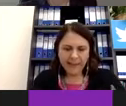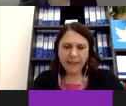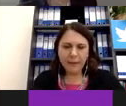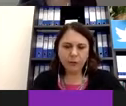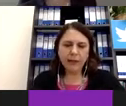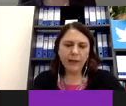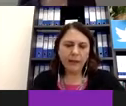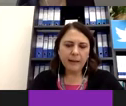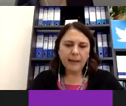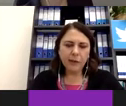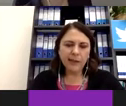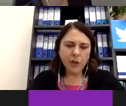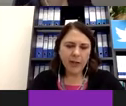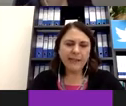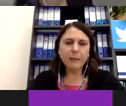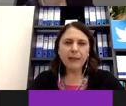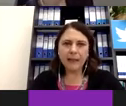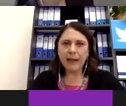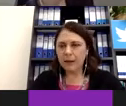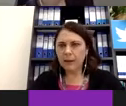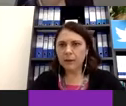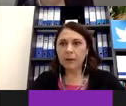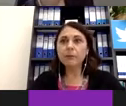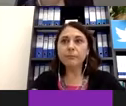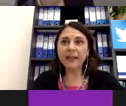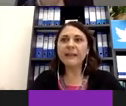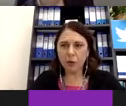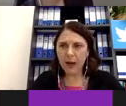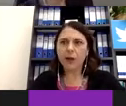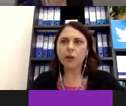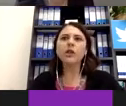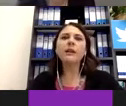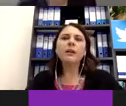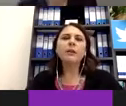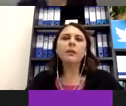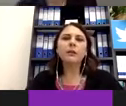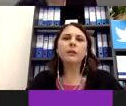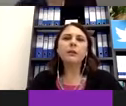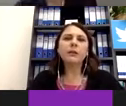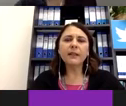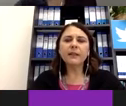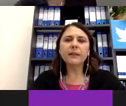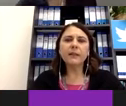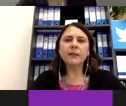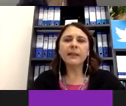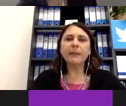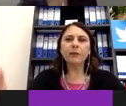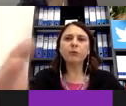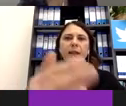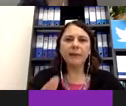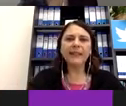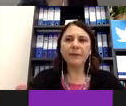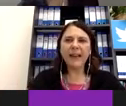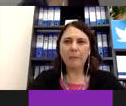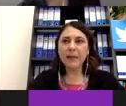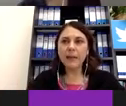evidenze che emergono dalla dalla nostra ricerca? Siamo andate a eh interrogarci eh eh rispetto a